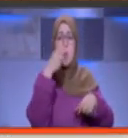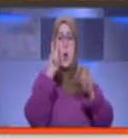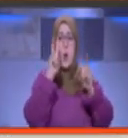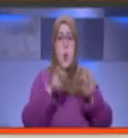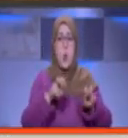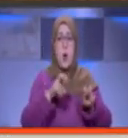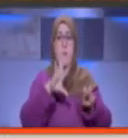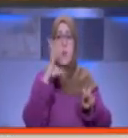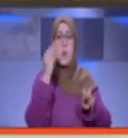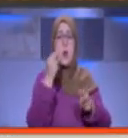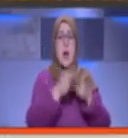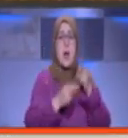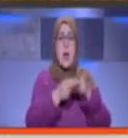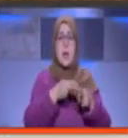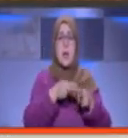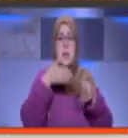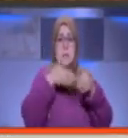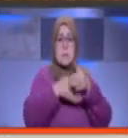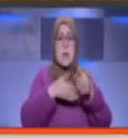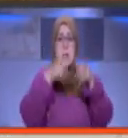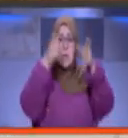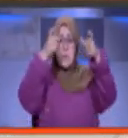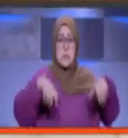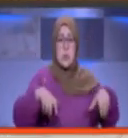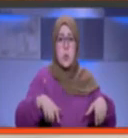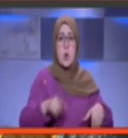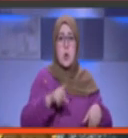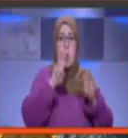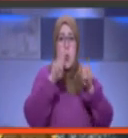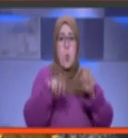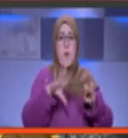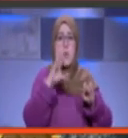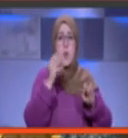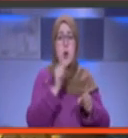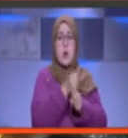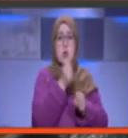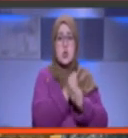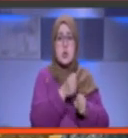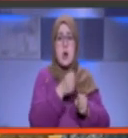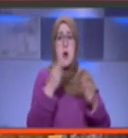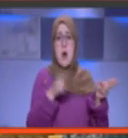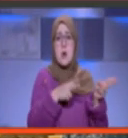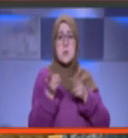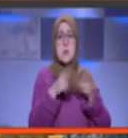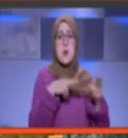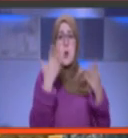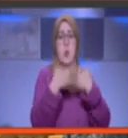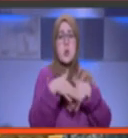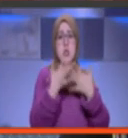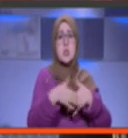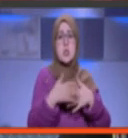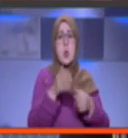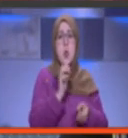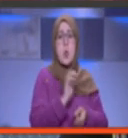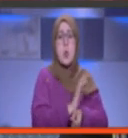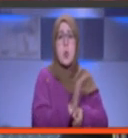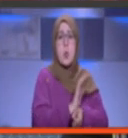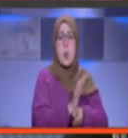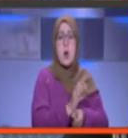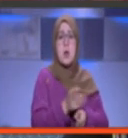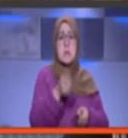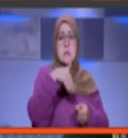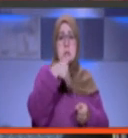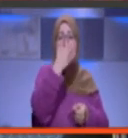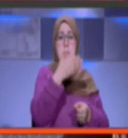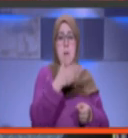التجارية وإجراءات العزل ووقف الأنشطة الصناعية. وتسبب كورونا في تبني مجلس الأمن مؤخراً للمرة الأولى